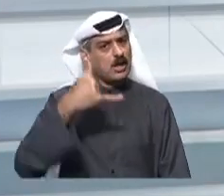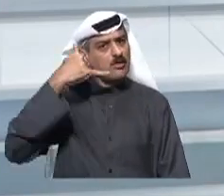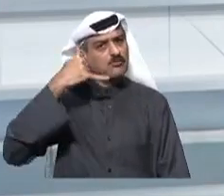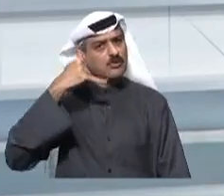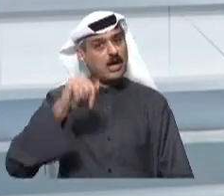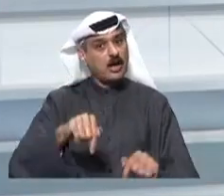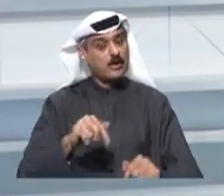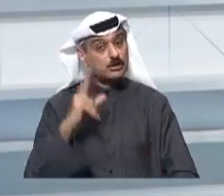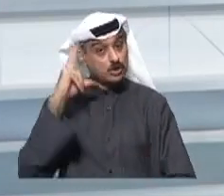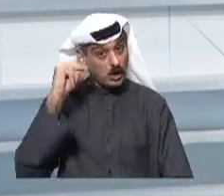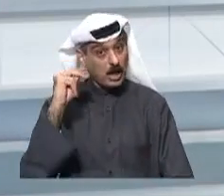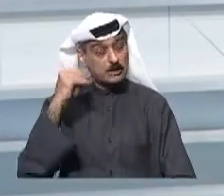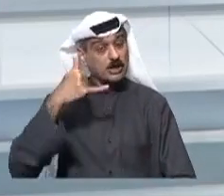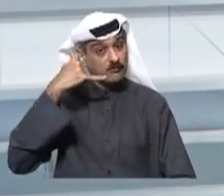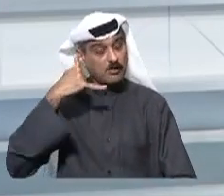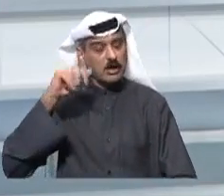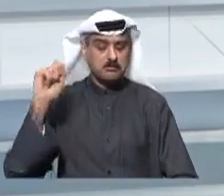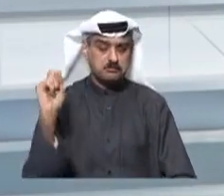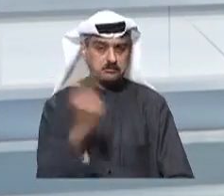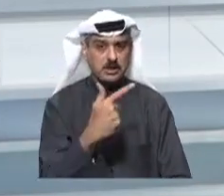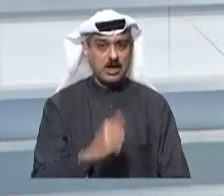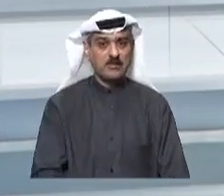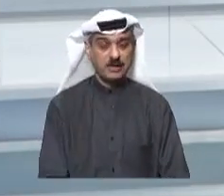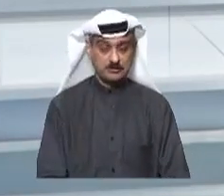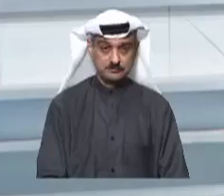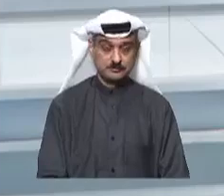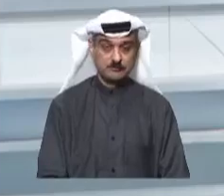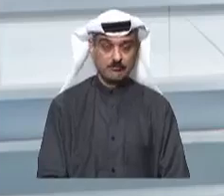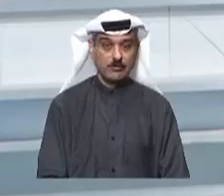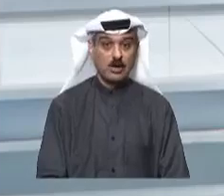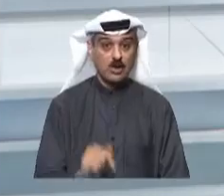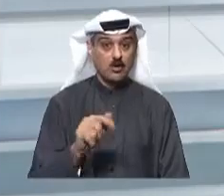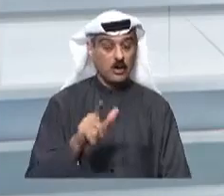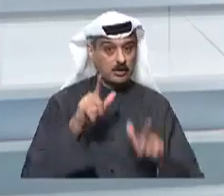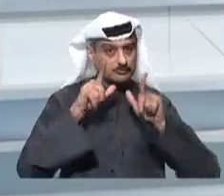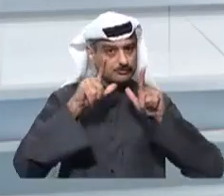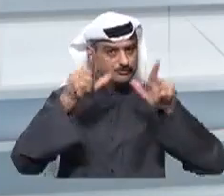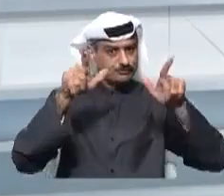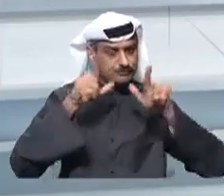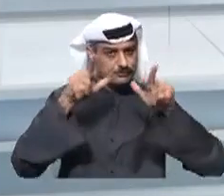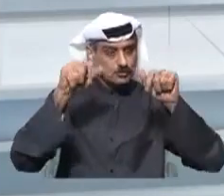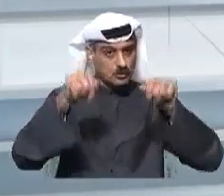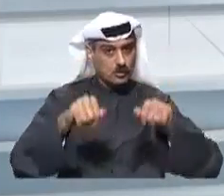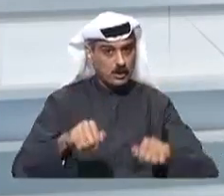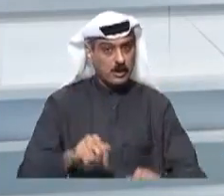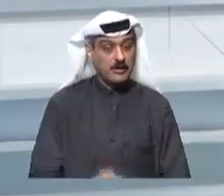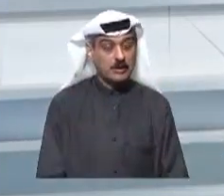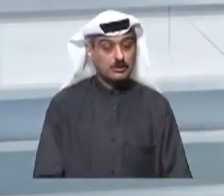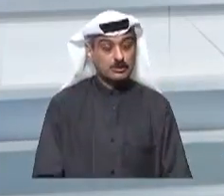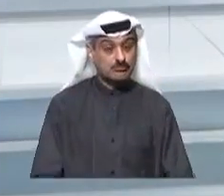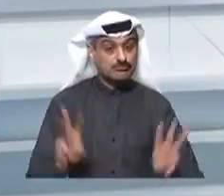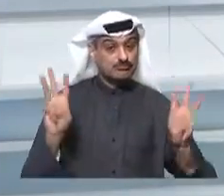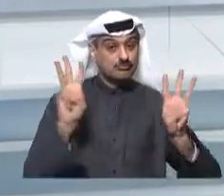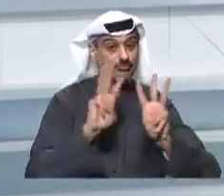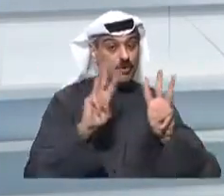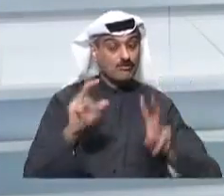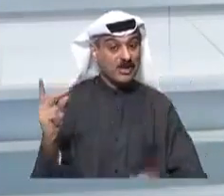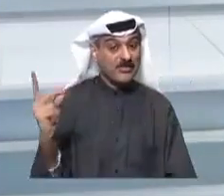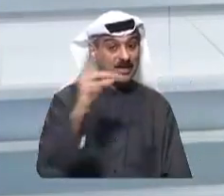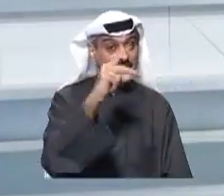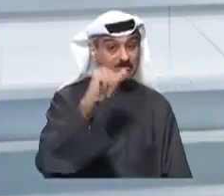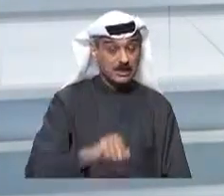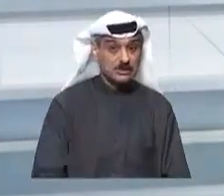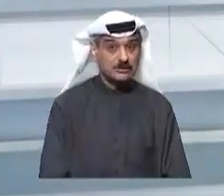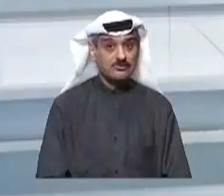حال احتجتوا لها. وأيضا نحب ننوه على ضرورة متابعة حساب إدارة الأرصاد الجوية في